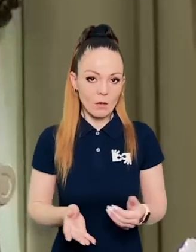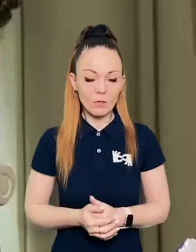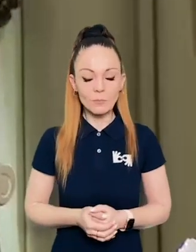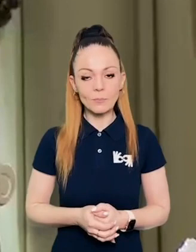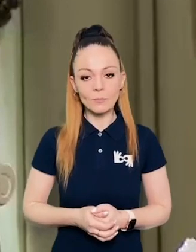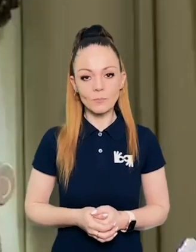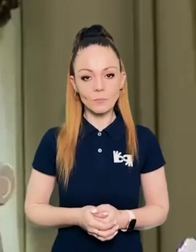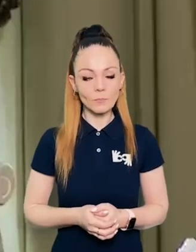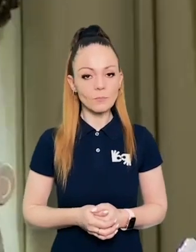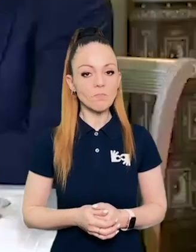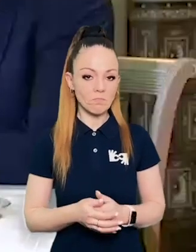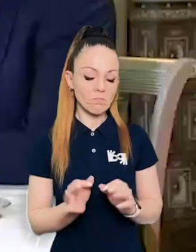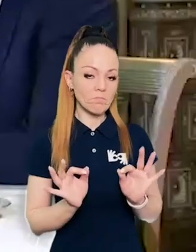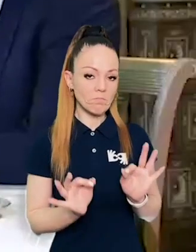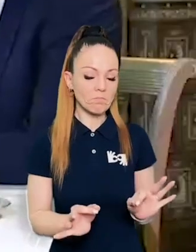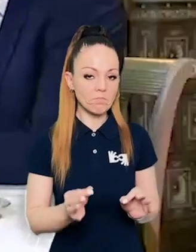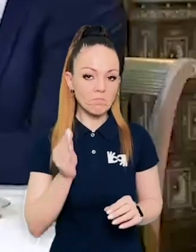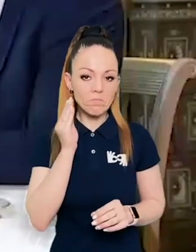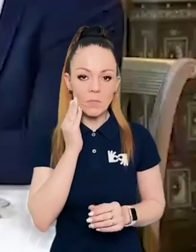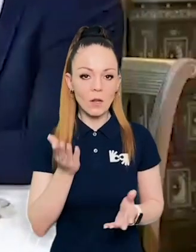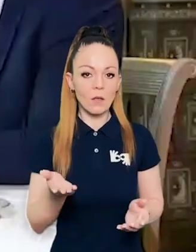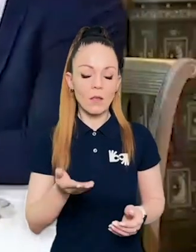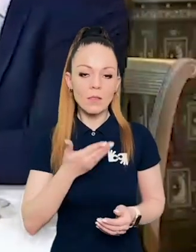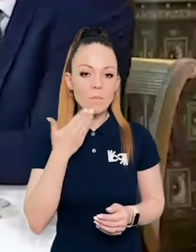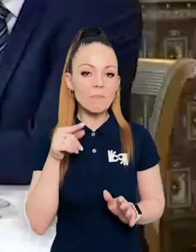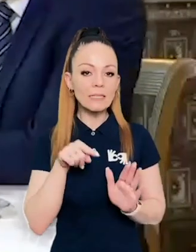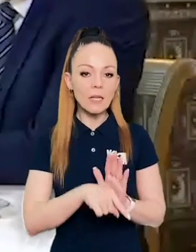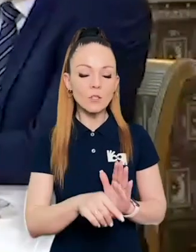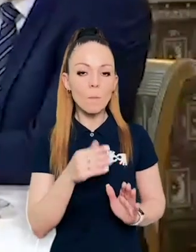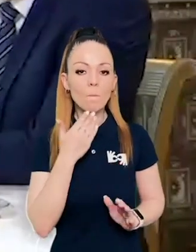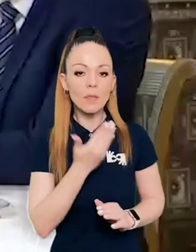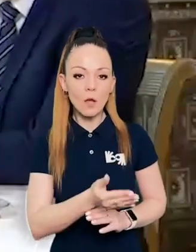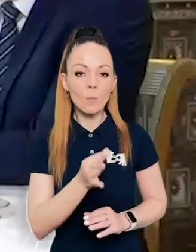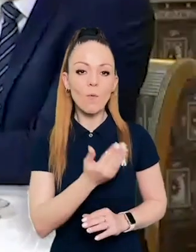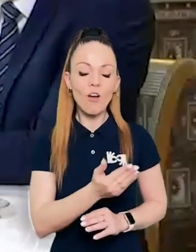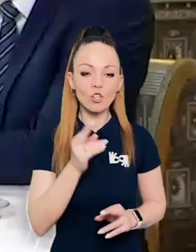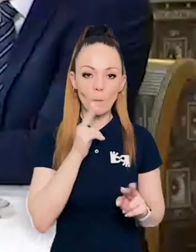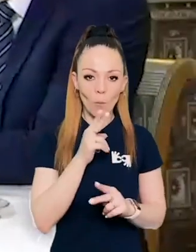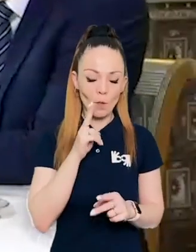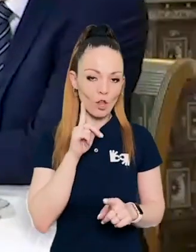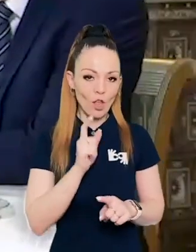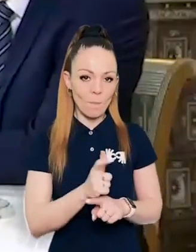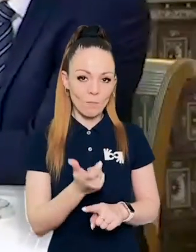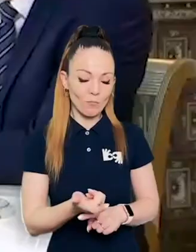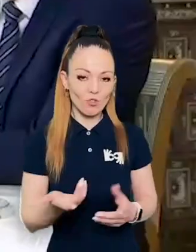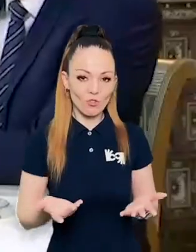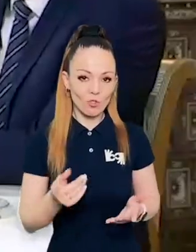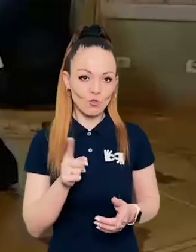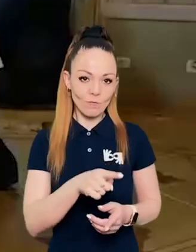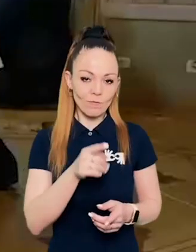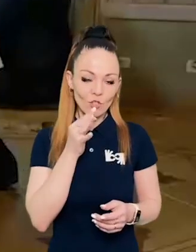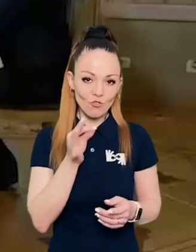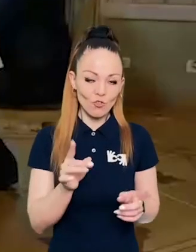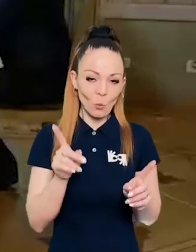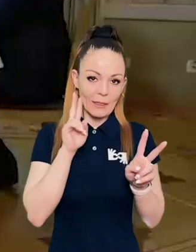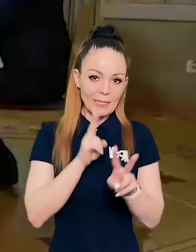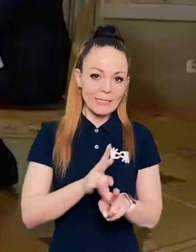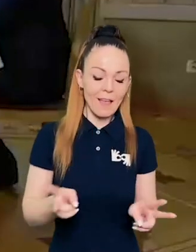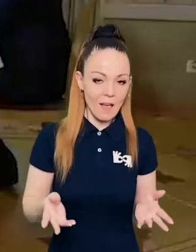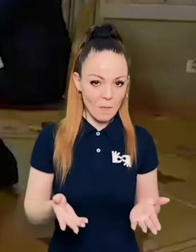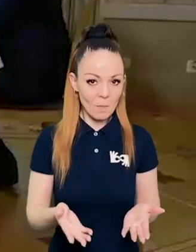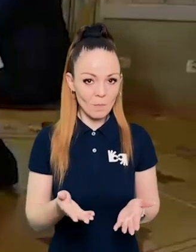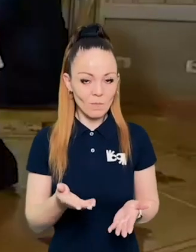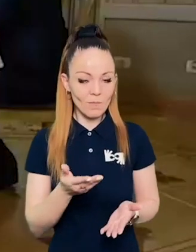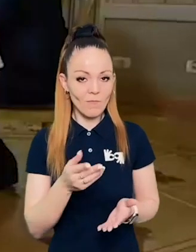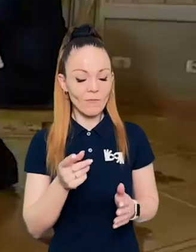Я думаю саме так. Резонно. Тому нема сенсу питати і про ваші помилки найбільші, бо ви теж скажете, що ми ще не